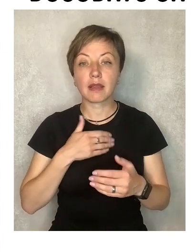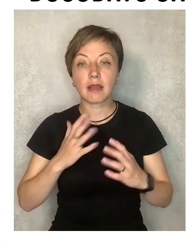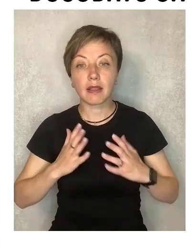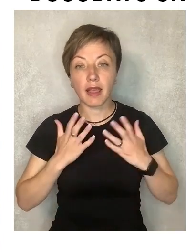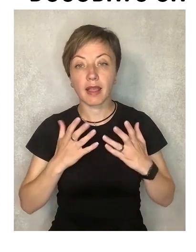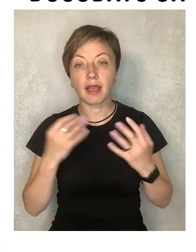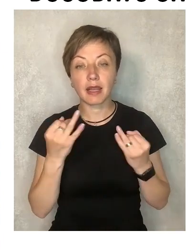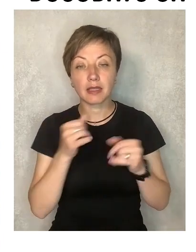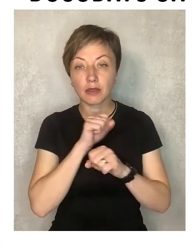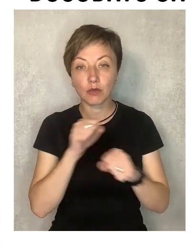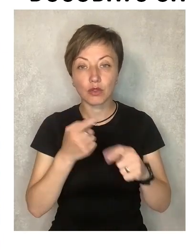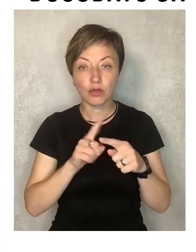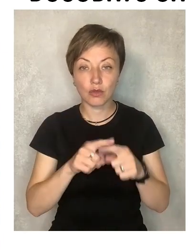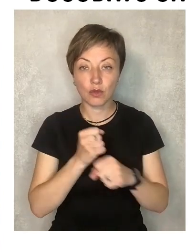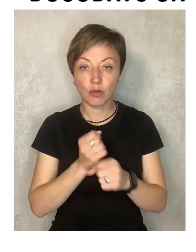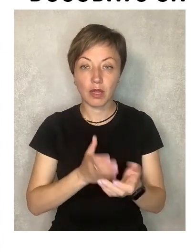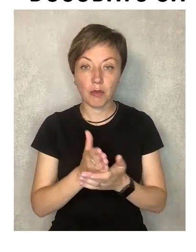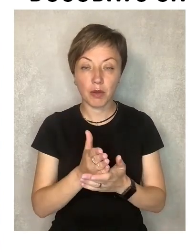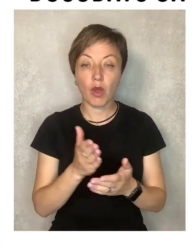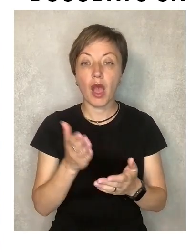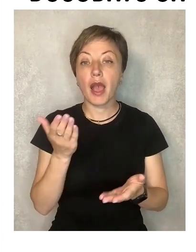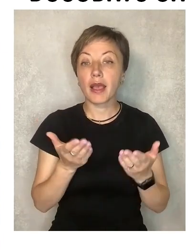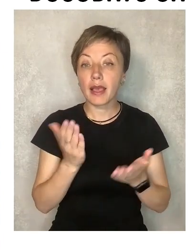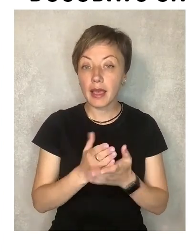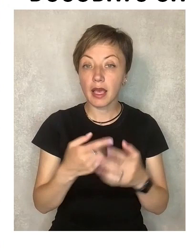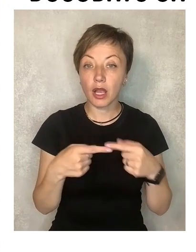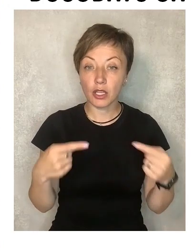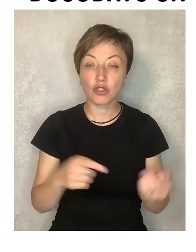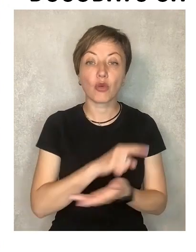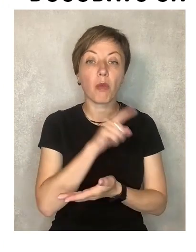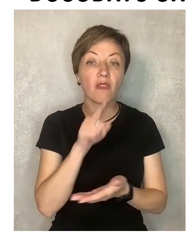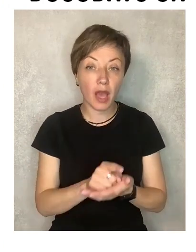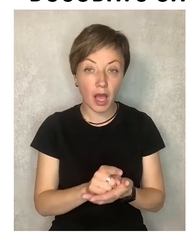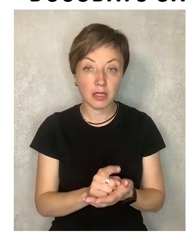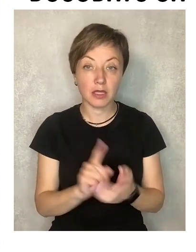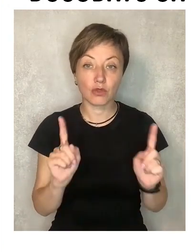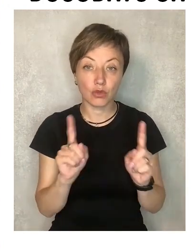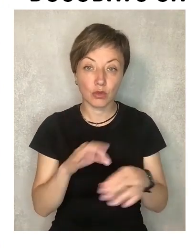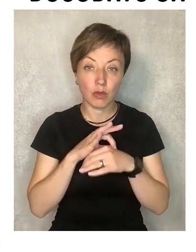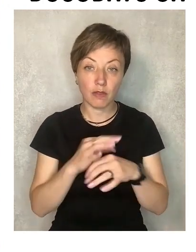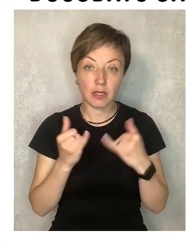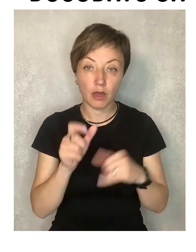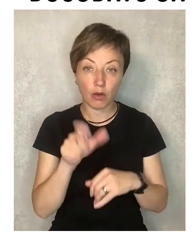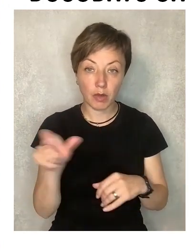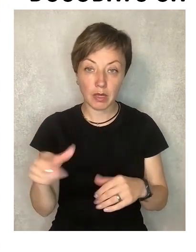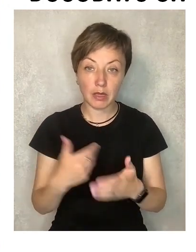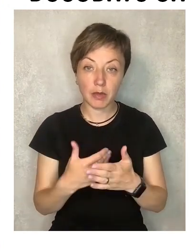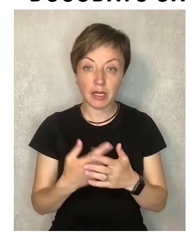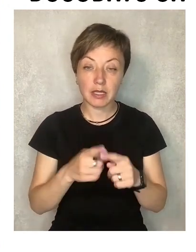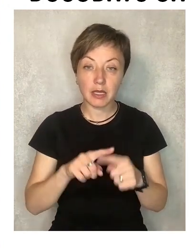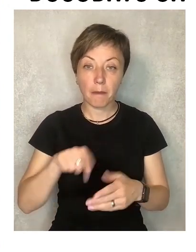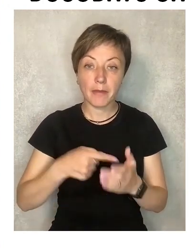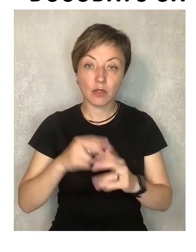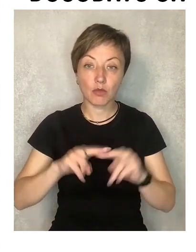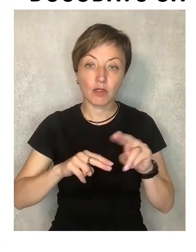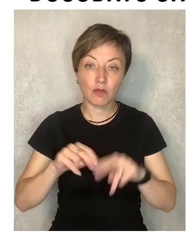щось зробити в цьому напрямку. Просто є якісь речі, де зобов'язані хоч щось провести для громадян. От як, наприклад, цією містобудівною